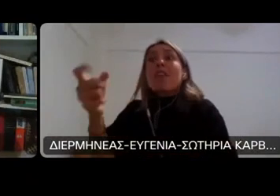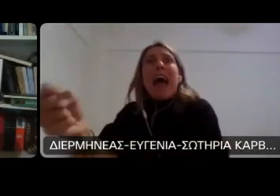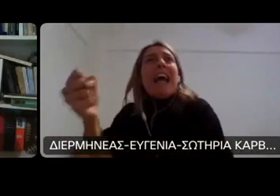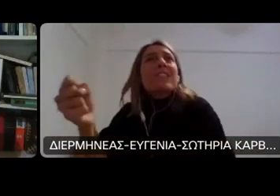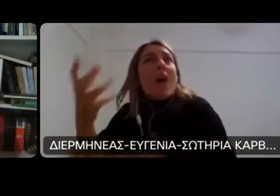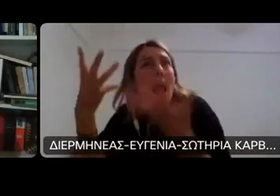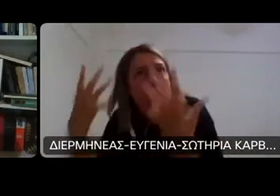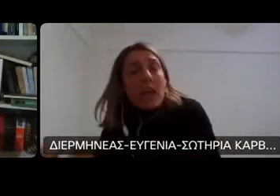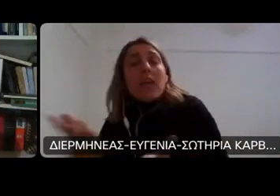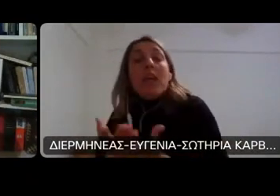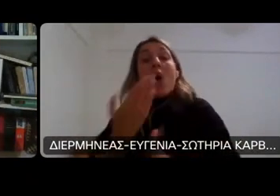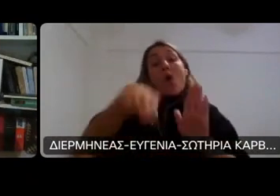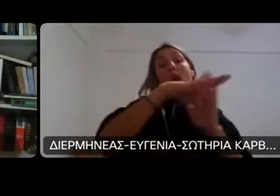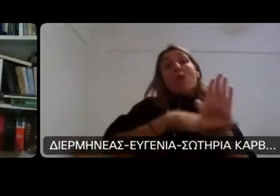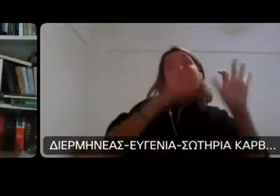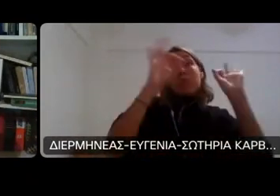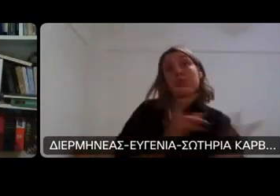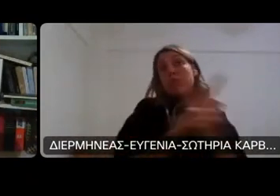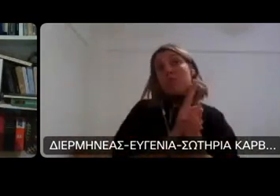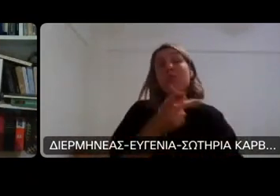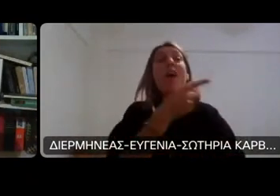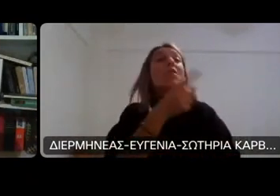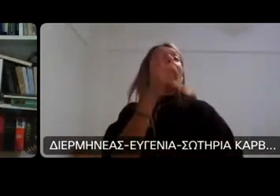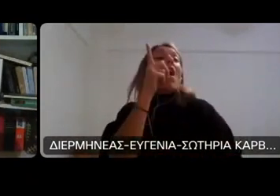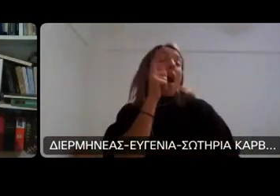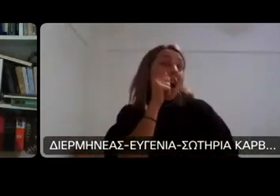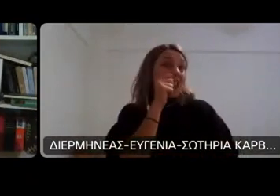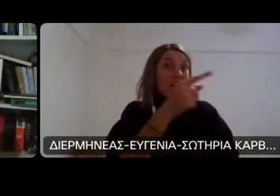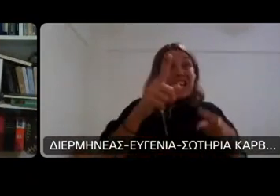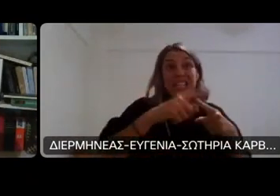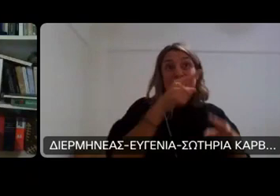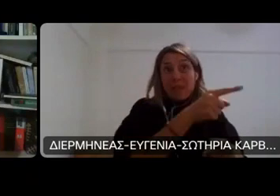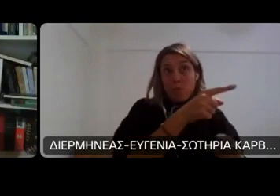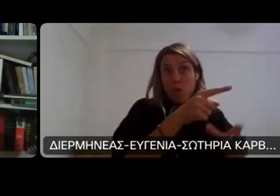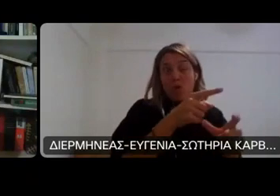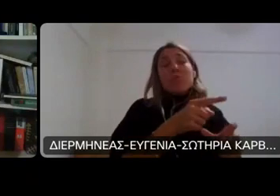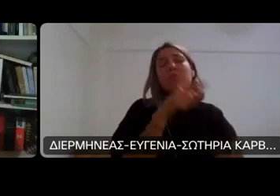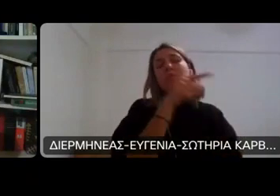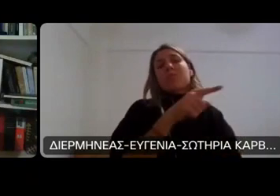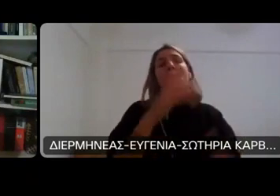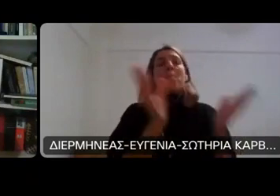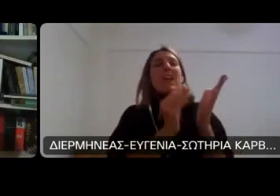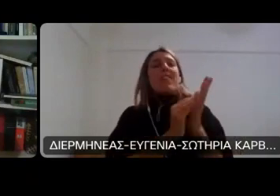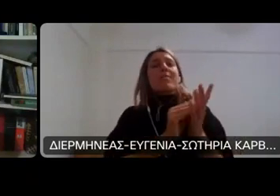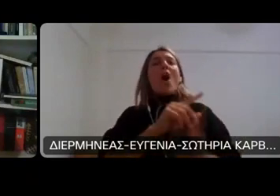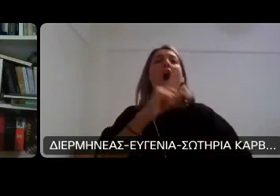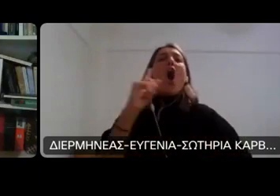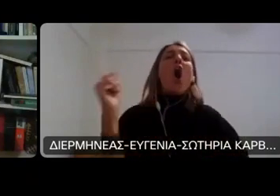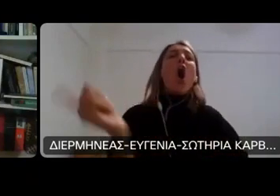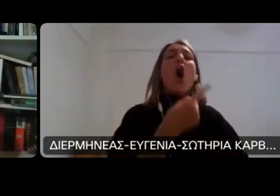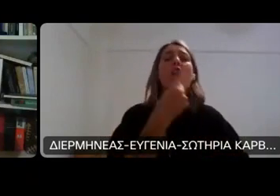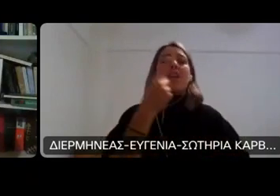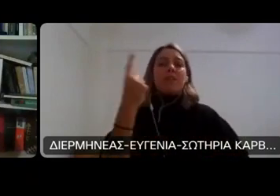είπαμε, είναι ξεκάθαρος. Το αρσενικό γραμματικό γένος είναι το κυρίαρχο. Όταν λέω όλοι όσοι και γυναίκες που με ακούτε αυτή τη